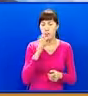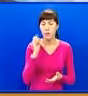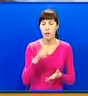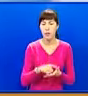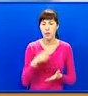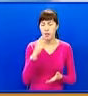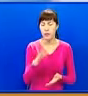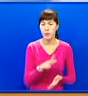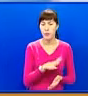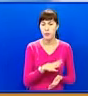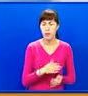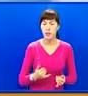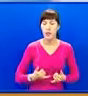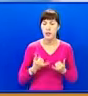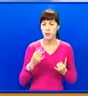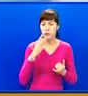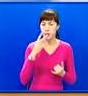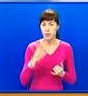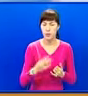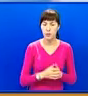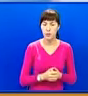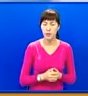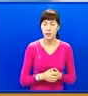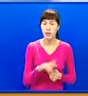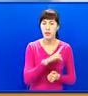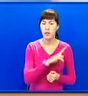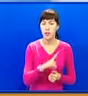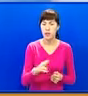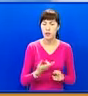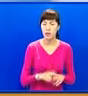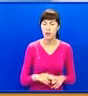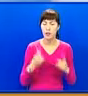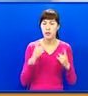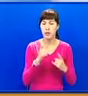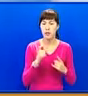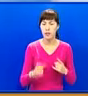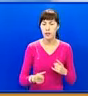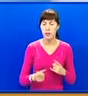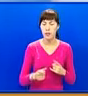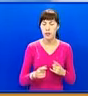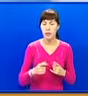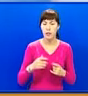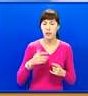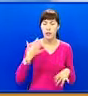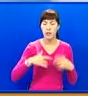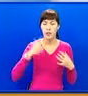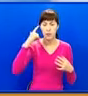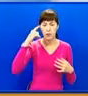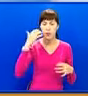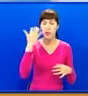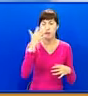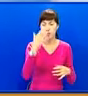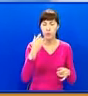туралы айтылған. Сыйластықпен қарау. Еш уақытта мысалы мына үлкейген адамның құлағын ашар естуі мүмкін, көзін ашар көруі